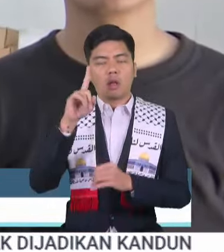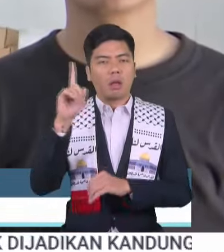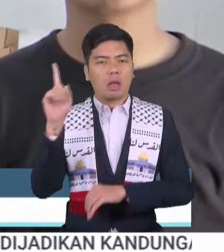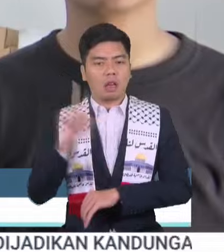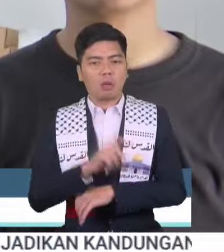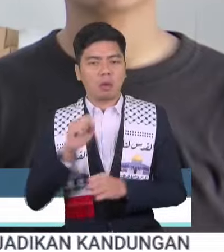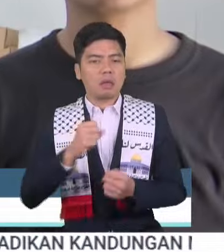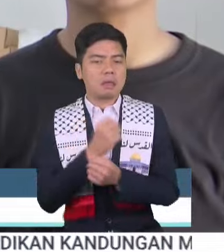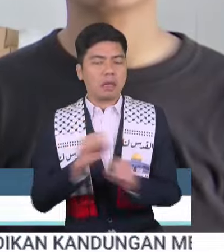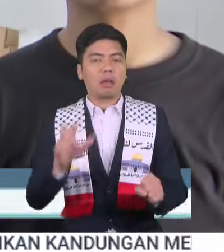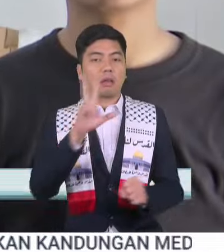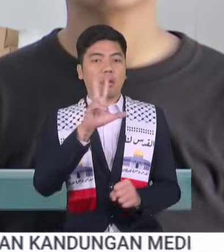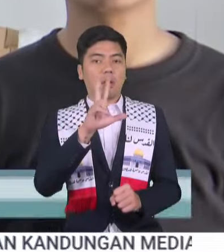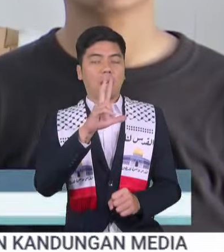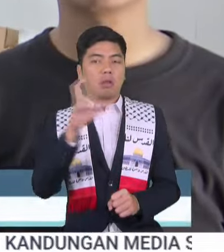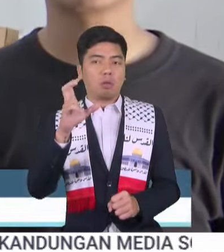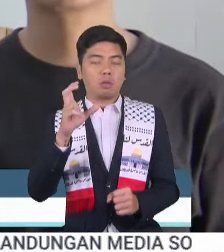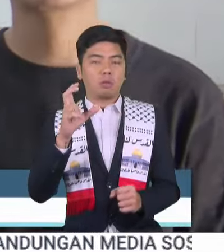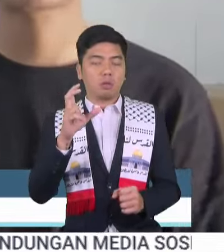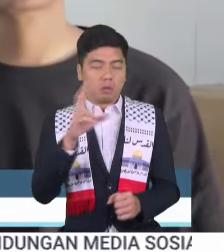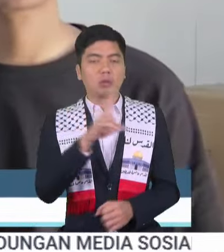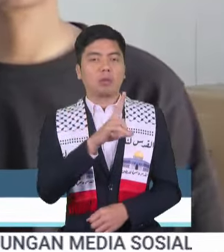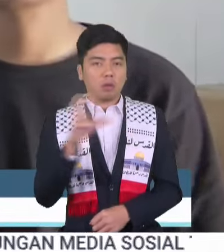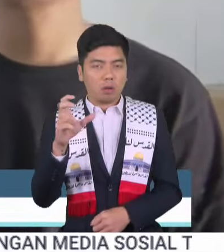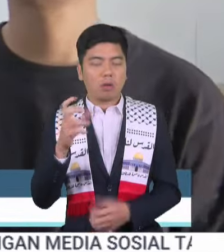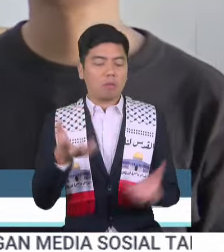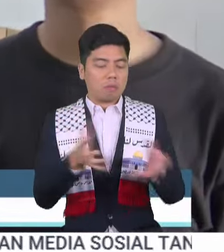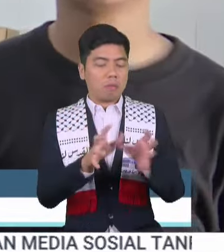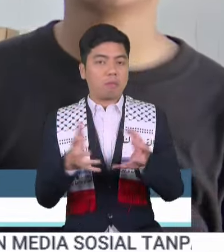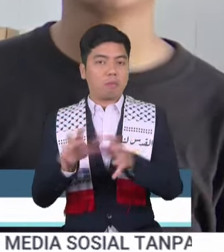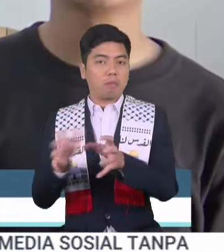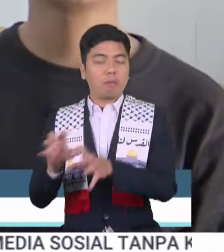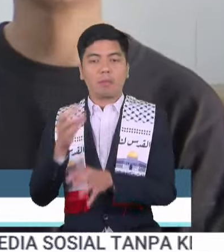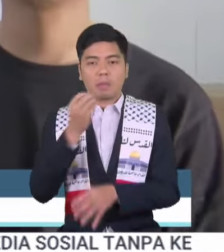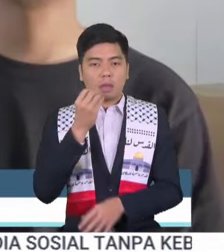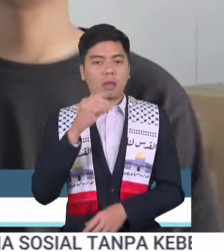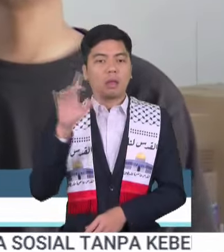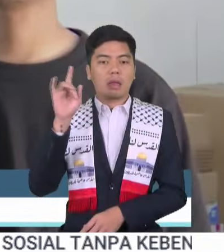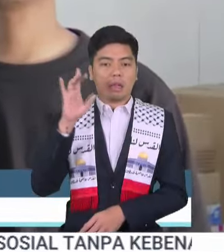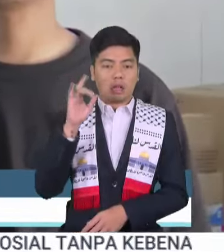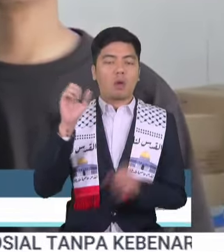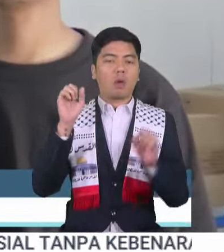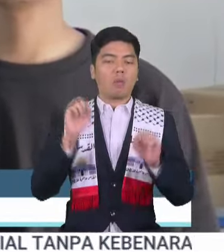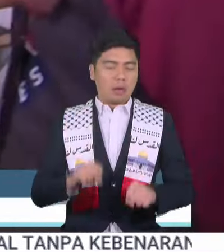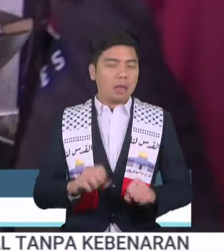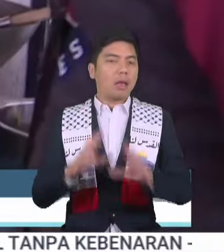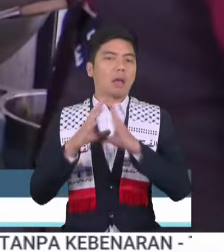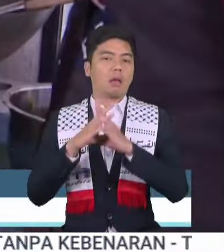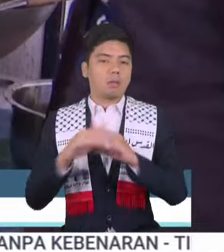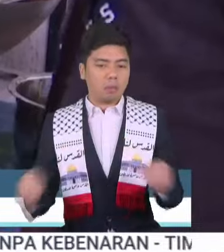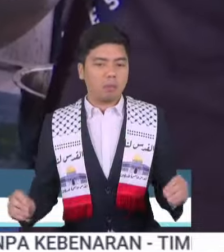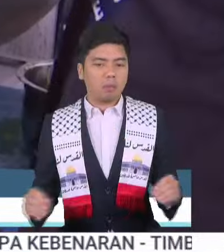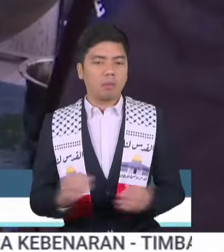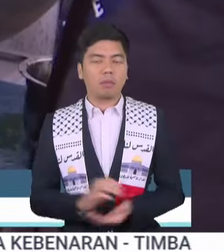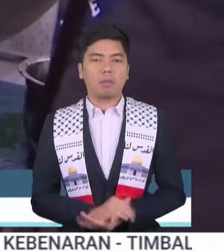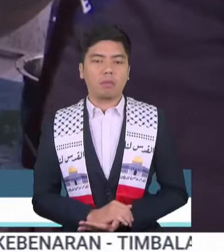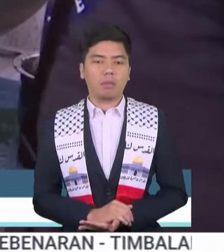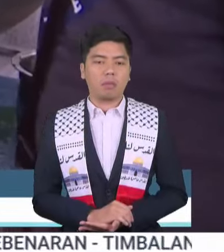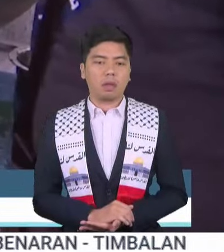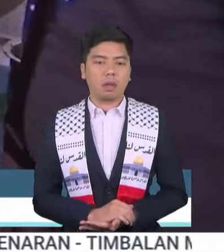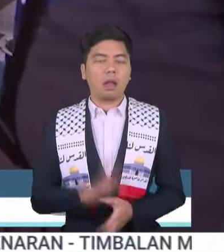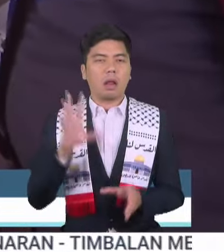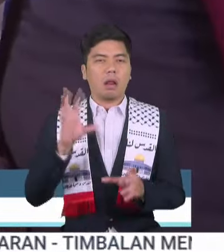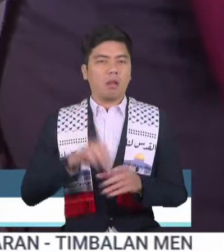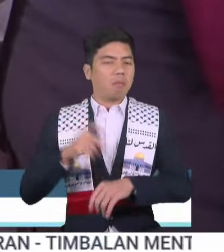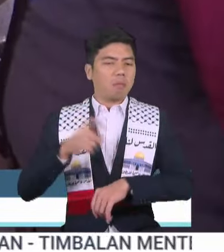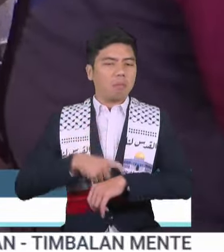menyiapkan 300 bungkus makanan dan insyaAllah kami boleh habiskanlah dan dalam masa